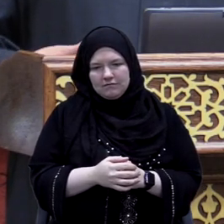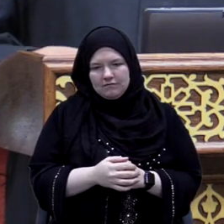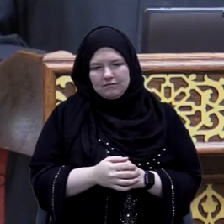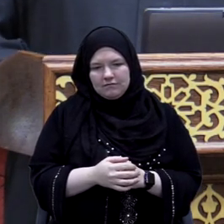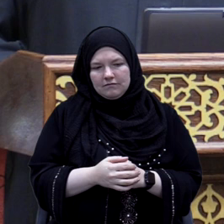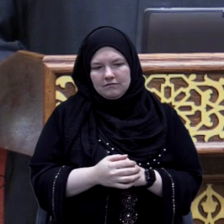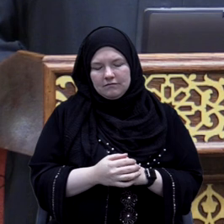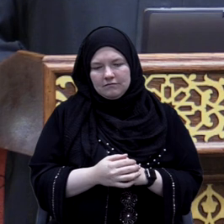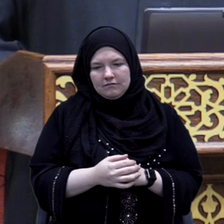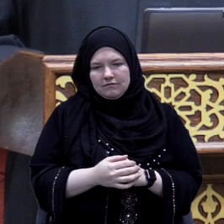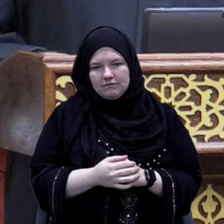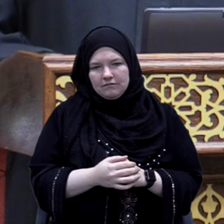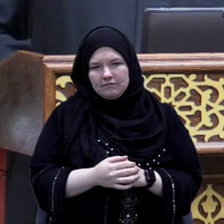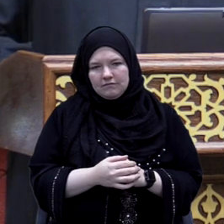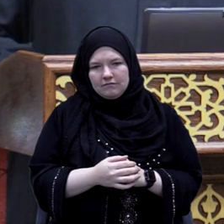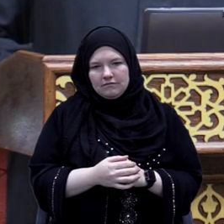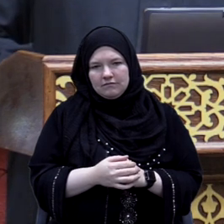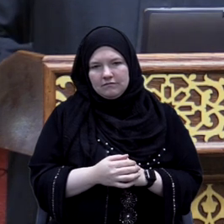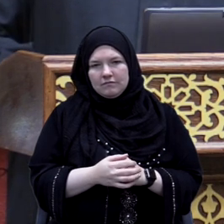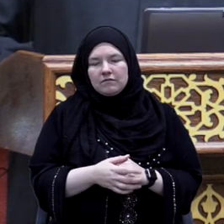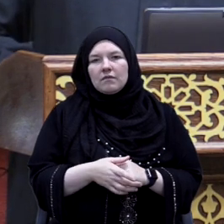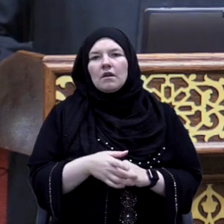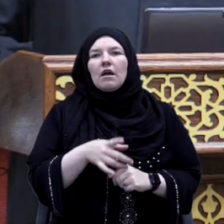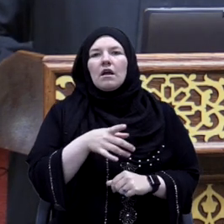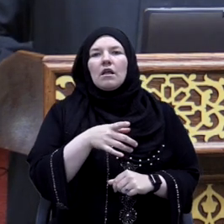الْعَذَابِ. They concealed their regret.